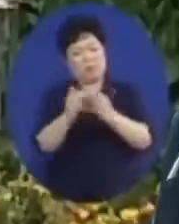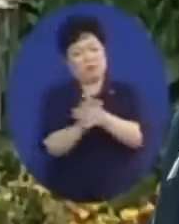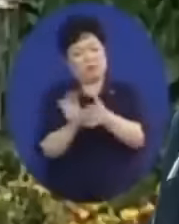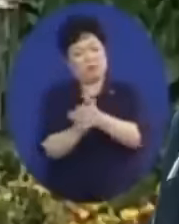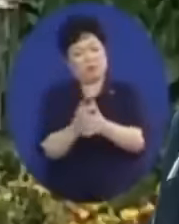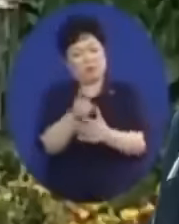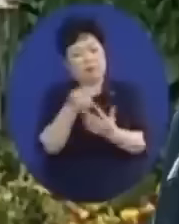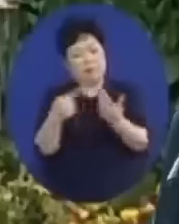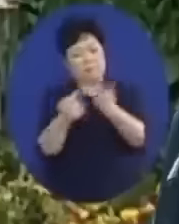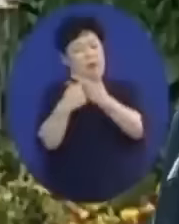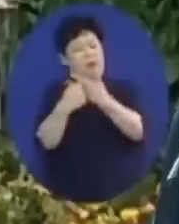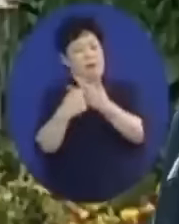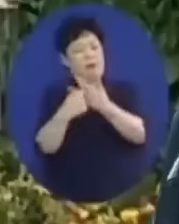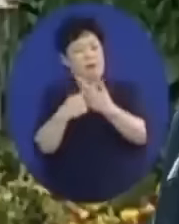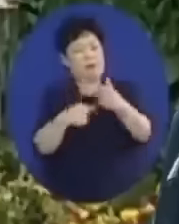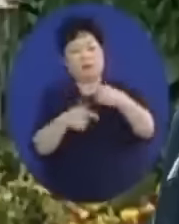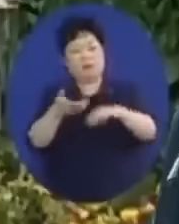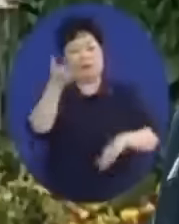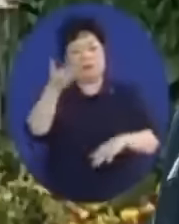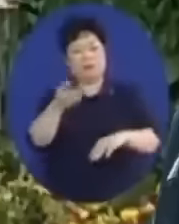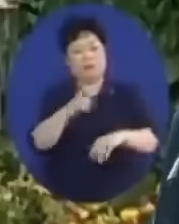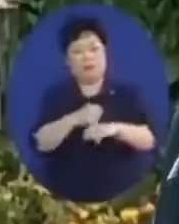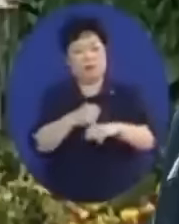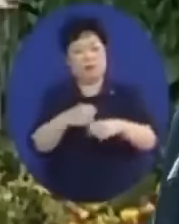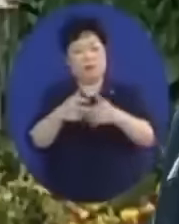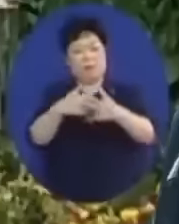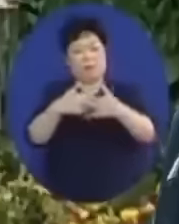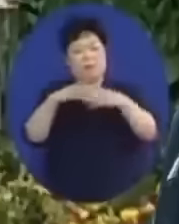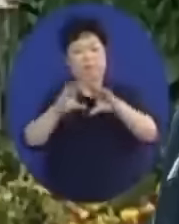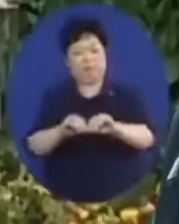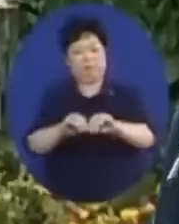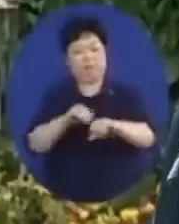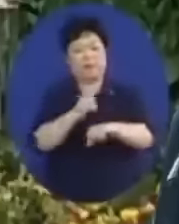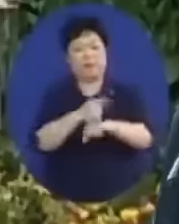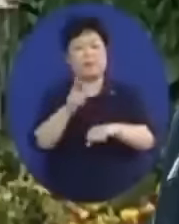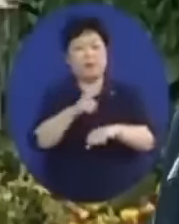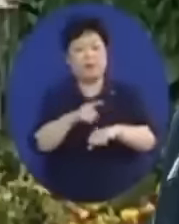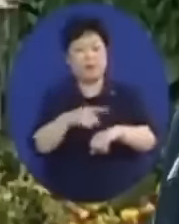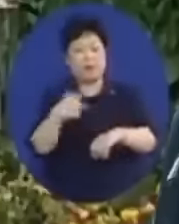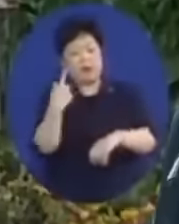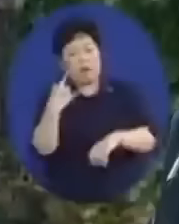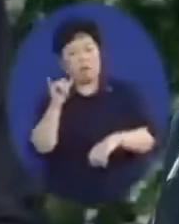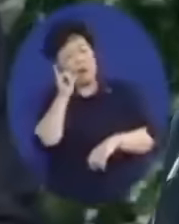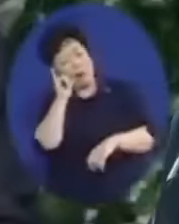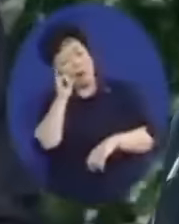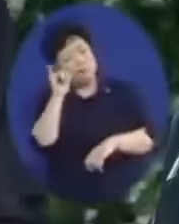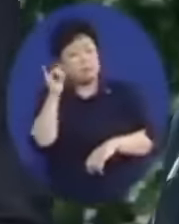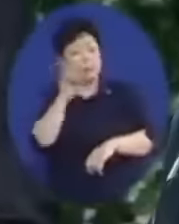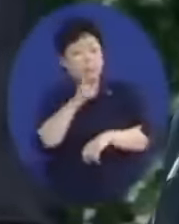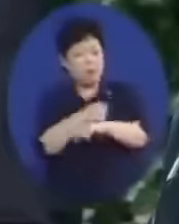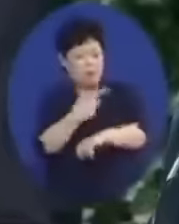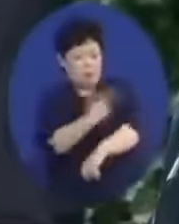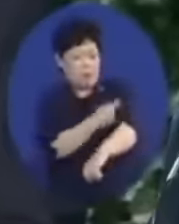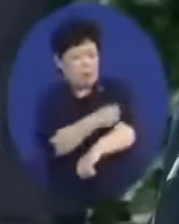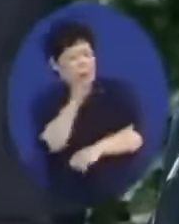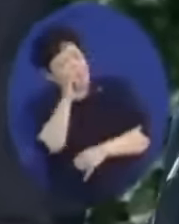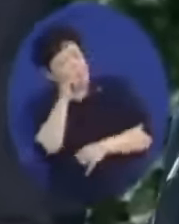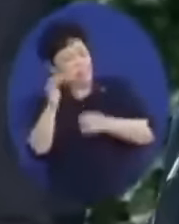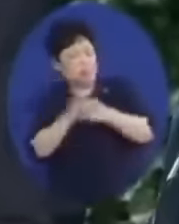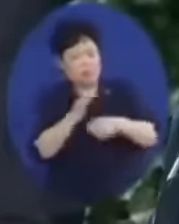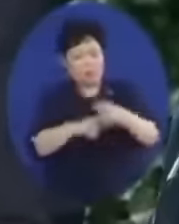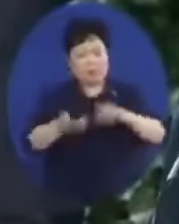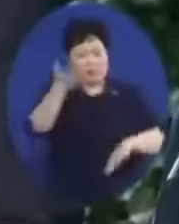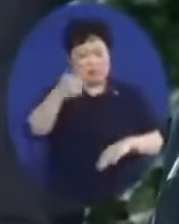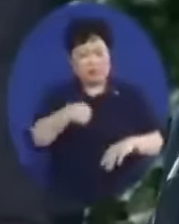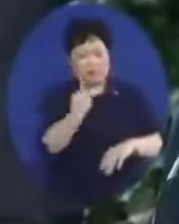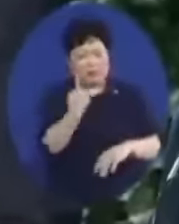병원을 그만두게 되었는데 더 이상 마약을 살 수 없게 되므로 미칠 것 같았습니다. 살 수 없게 됐어요. 그래서 그녀는 자신의